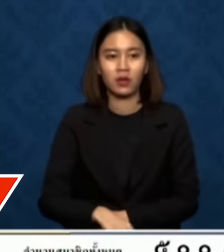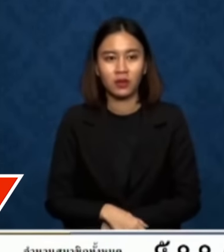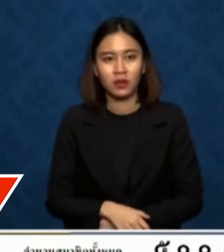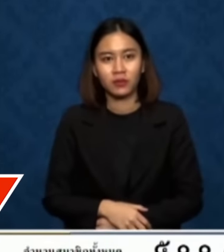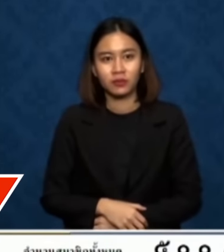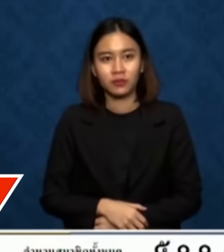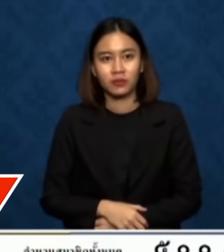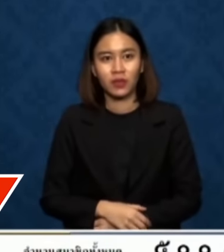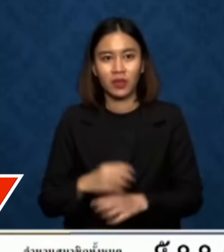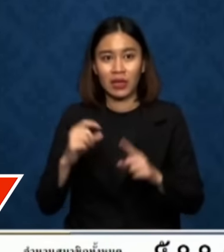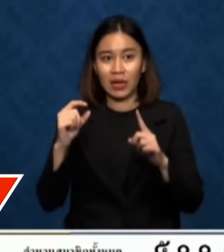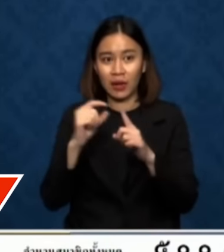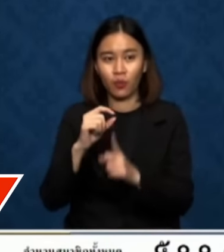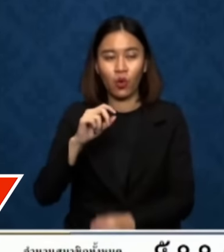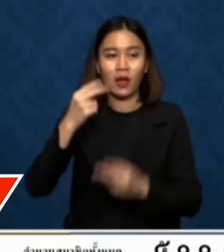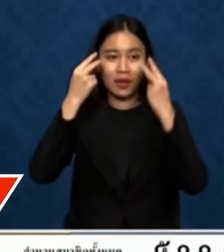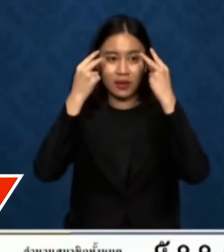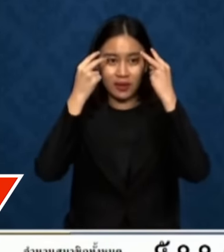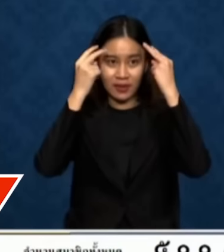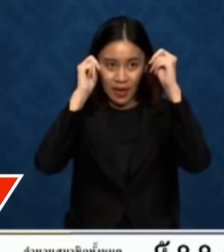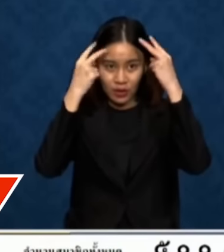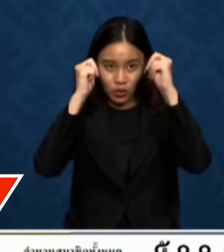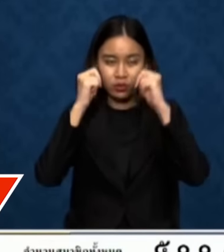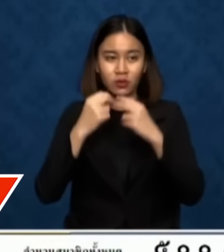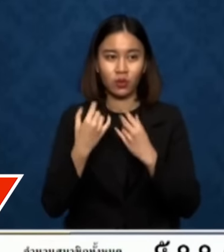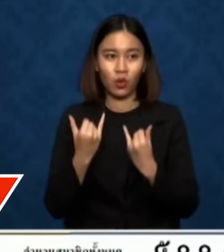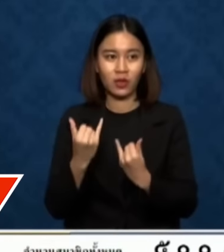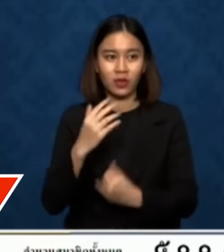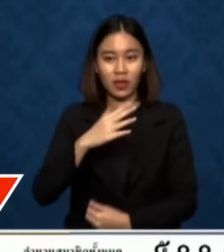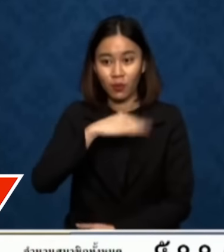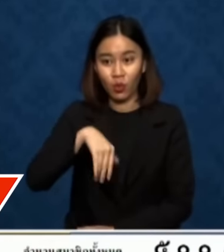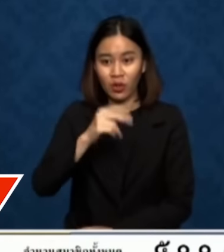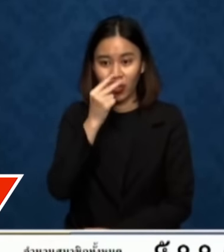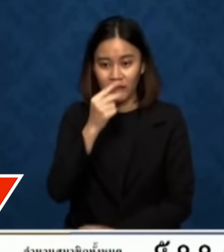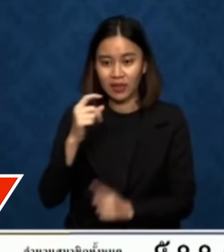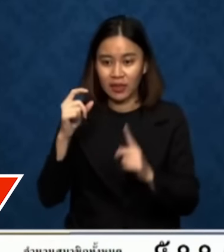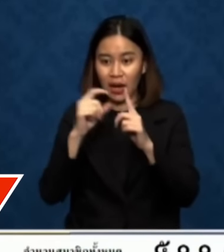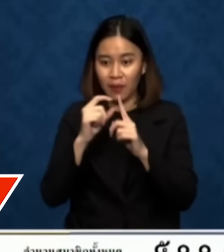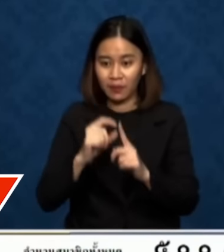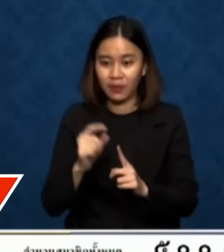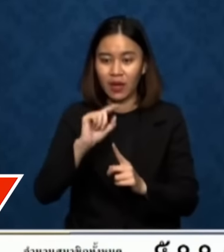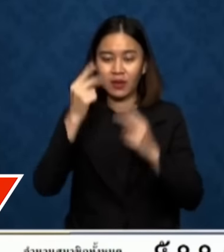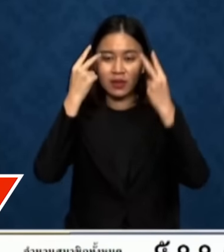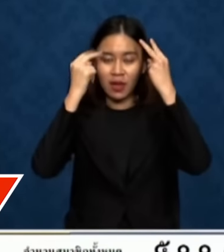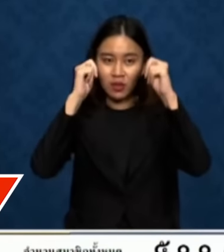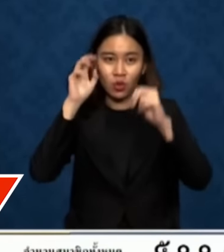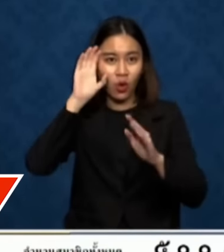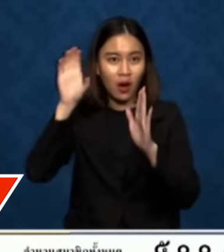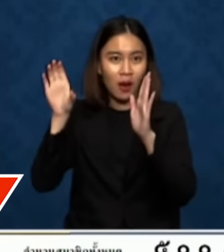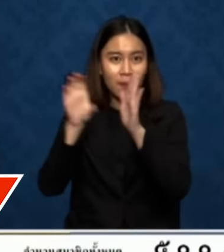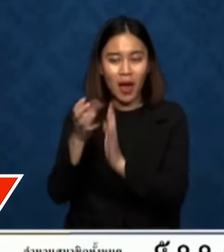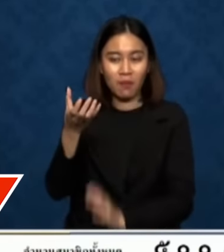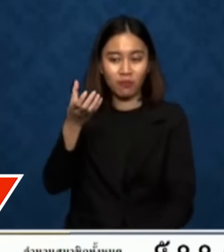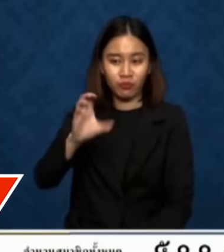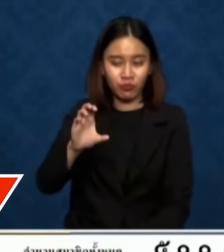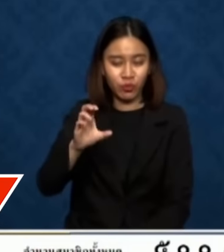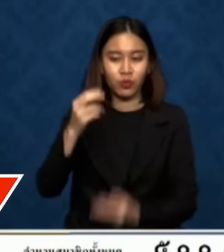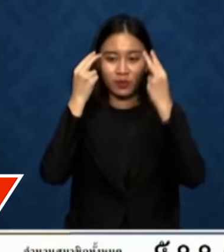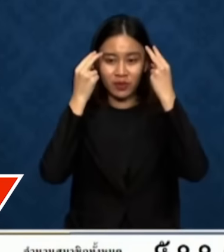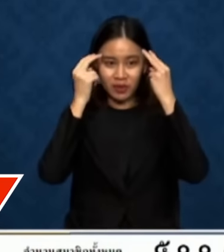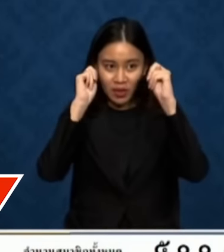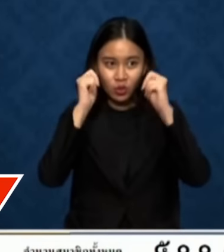ญคือคำว่านายกวันนี้ถ้าเห็นโพสต์ไหนเขียนว่านายกมีรูปที่ขึ้นว่านายกเข้าไปคอ